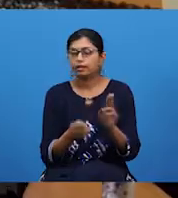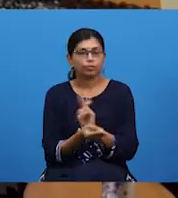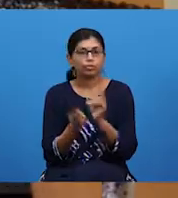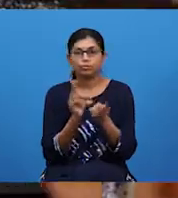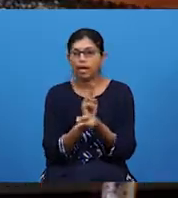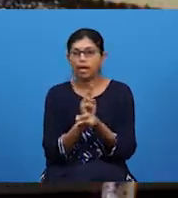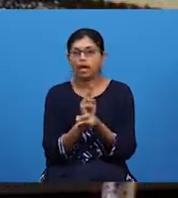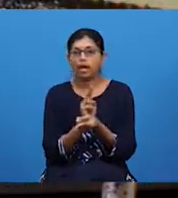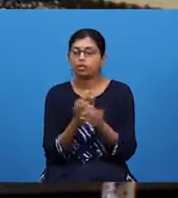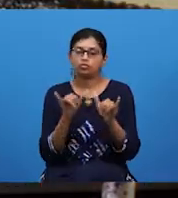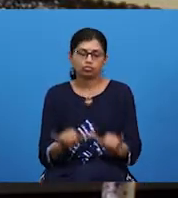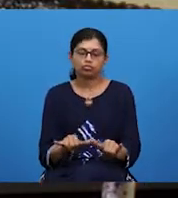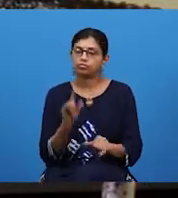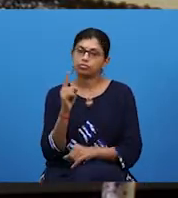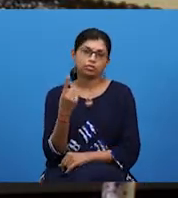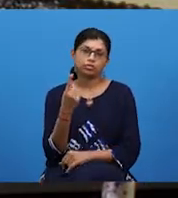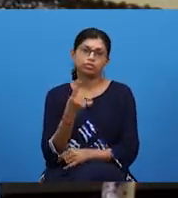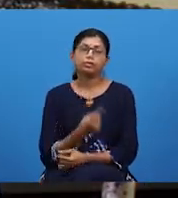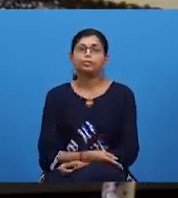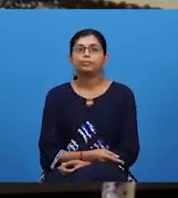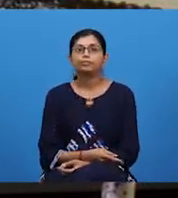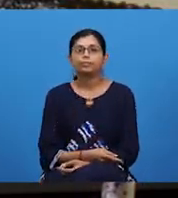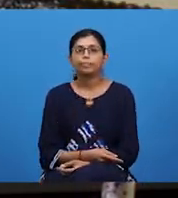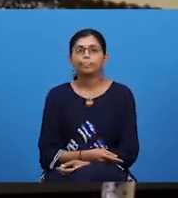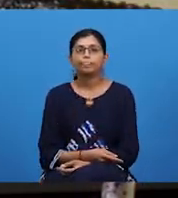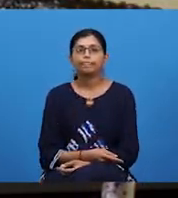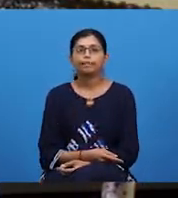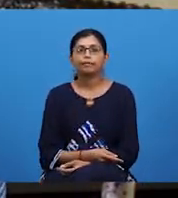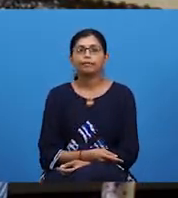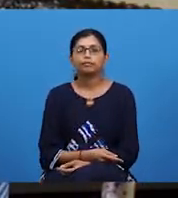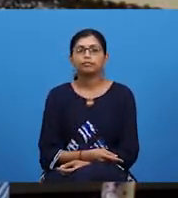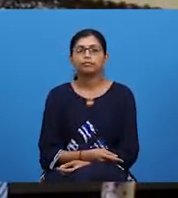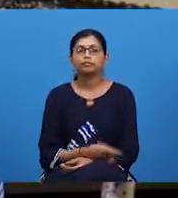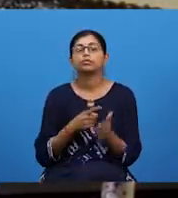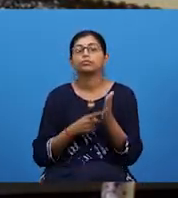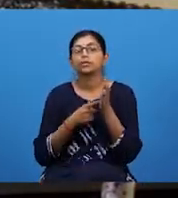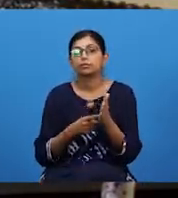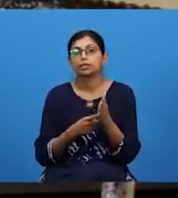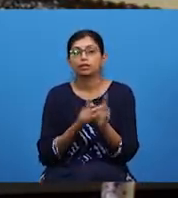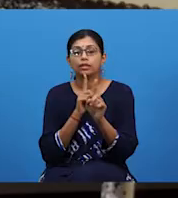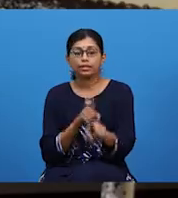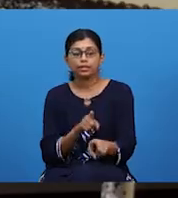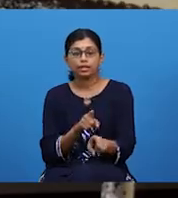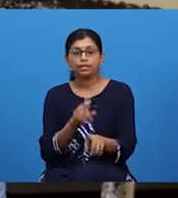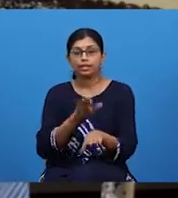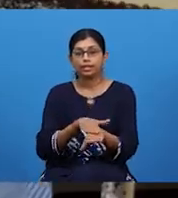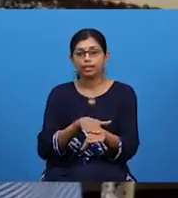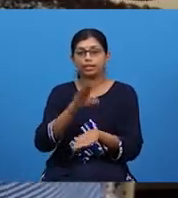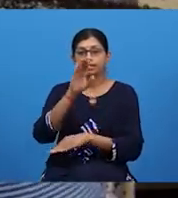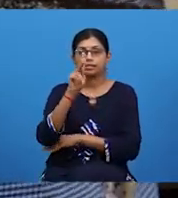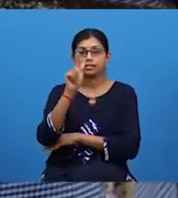glukosa. Jadi ini telah menunjukkan keputusan positif di mana tindakan enzim ke atas